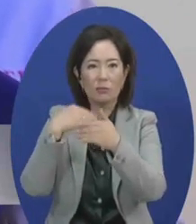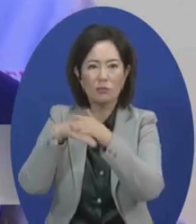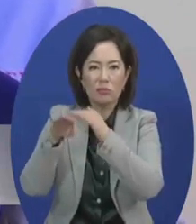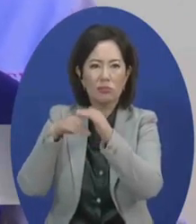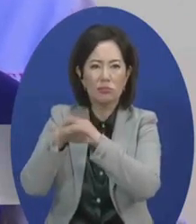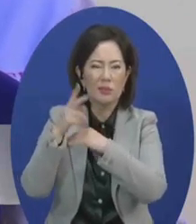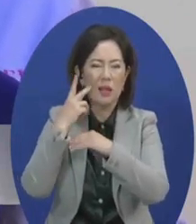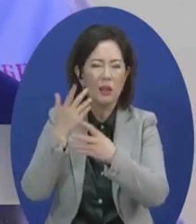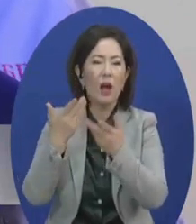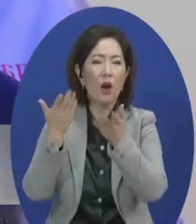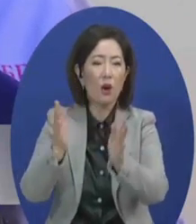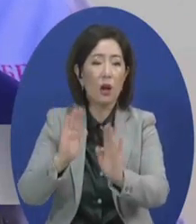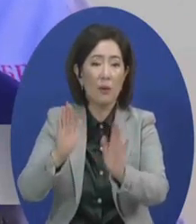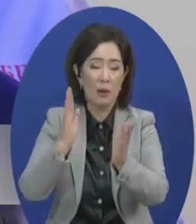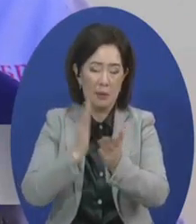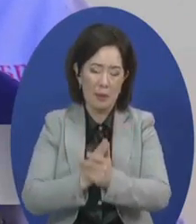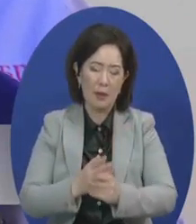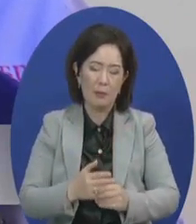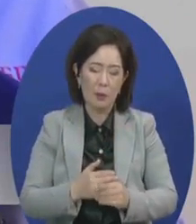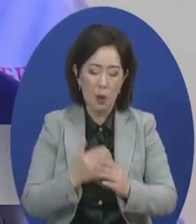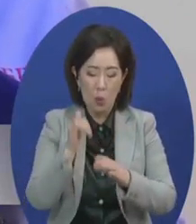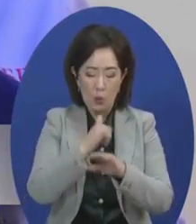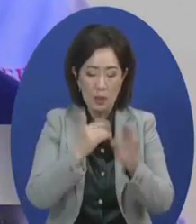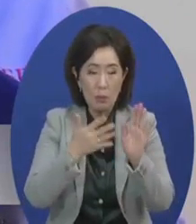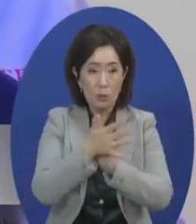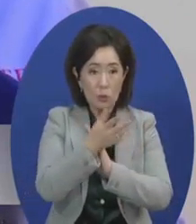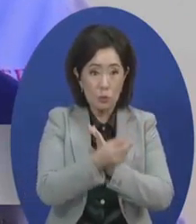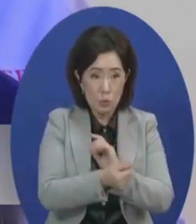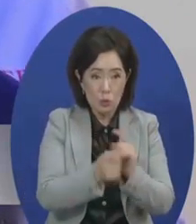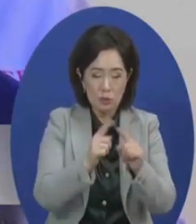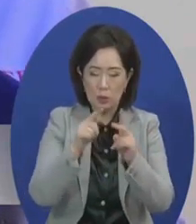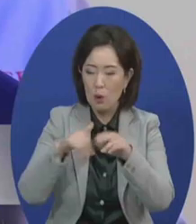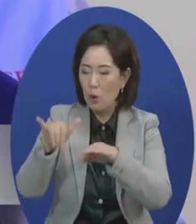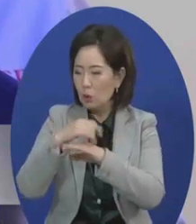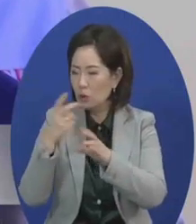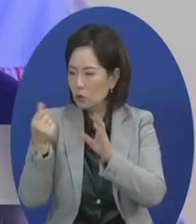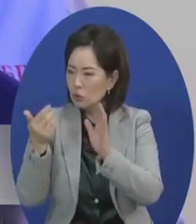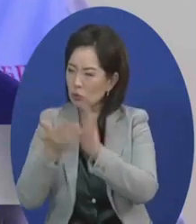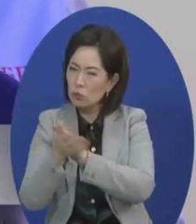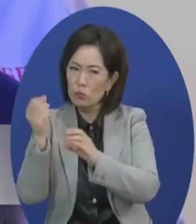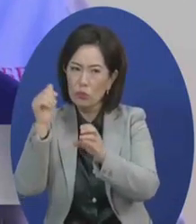яг ямар тодорхой хөргүүлж байгаа. Нийслэлийн төсөв болоод улсын төсөвт бол